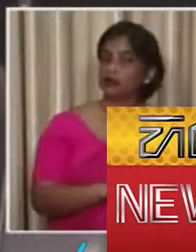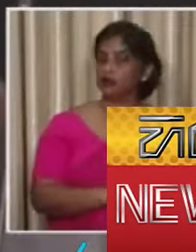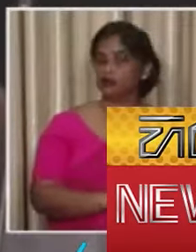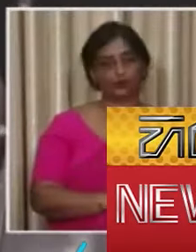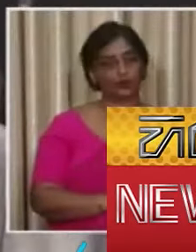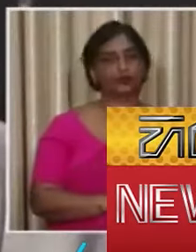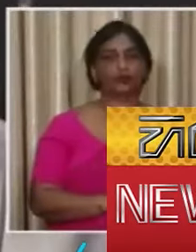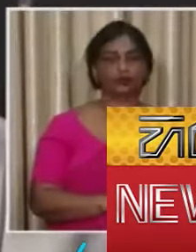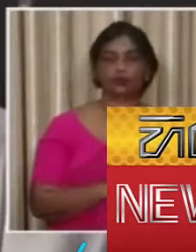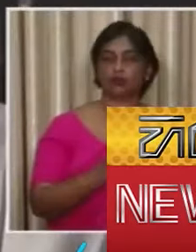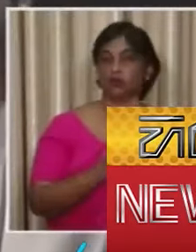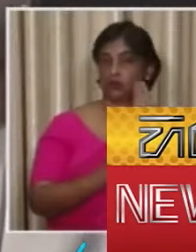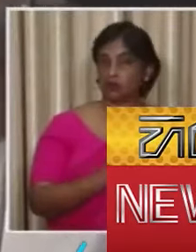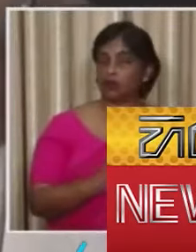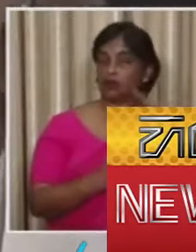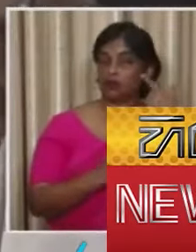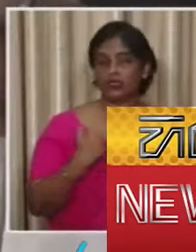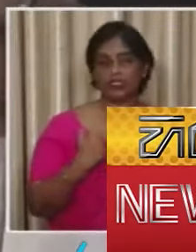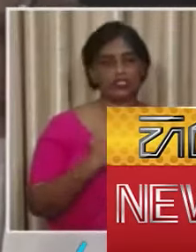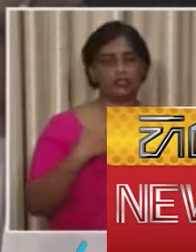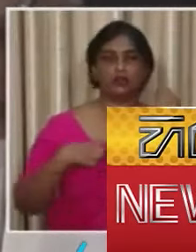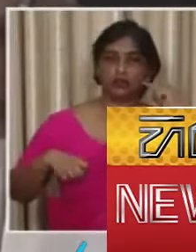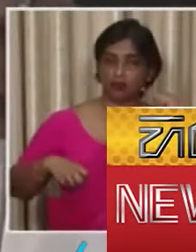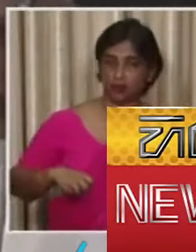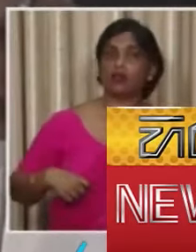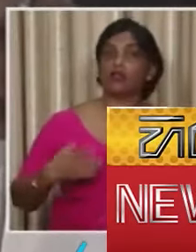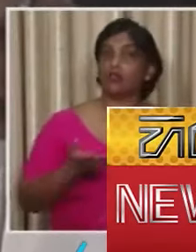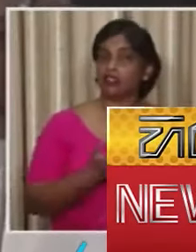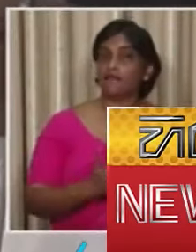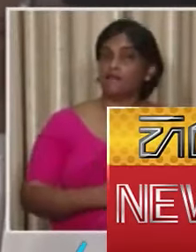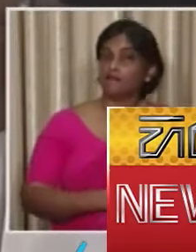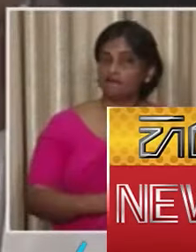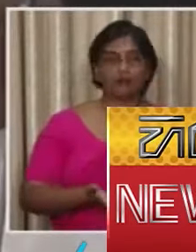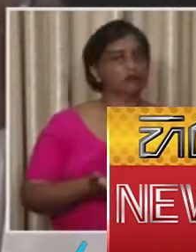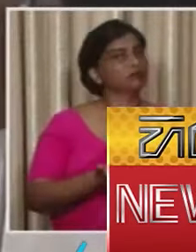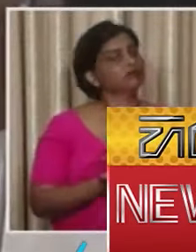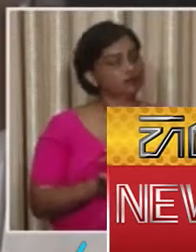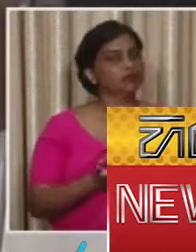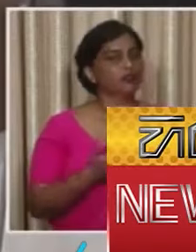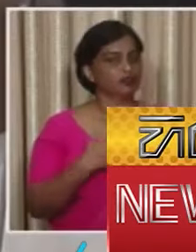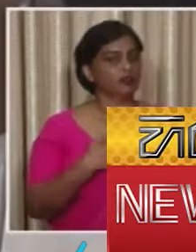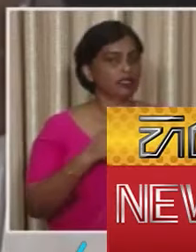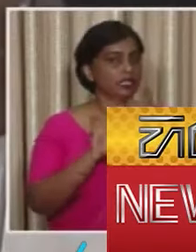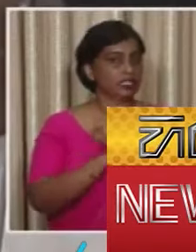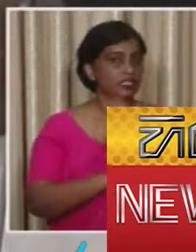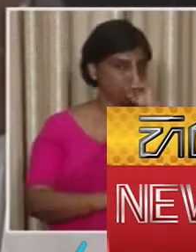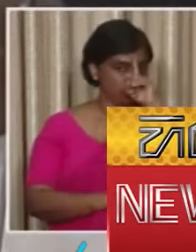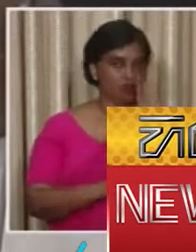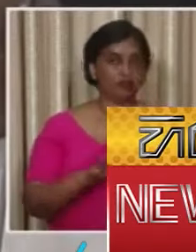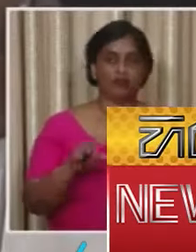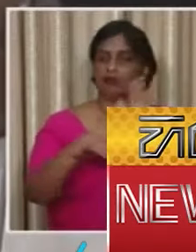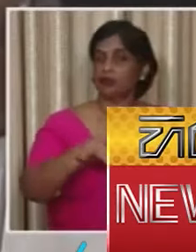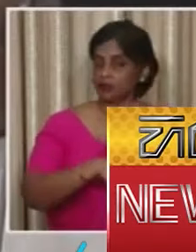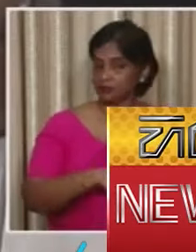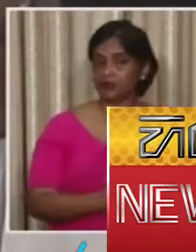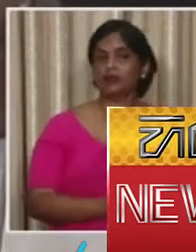ශක්තිය ලබා දීමේ අභියෝගාත්මක ගමනේ තවත් වැදගත් සංදිස්ථානයකට අපට ගිය සතියේ එළඹෙන්න හැකි